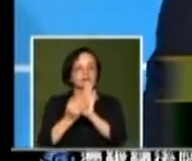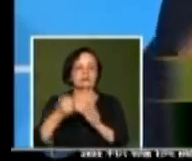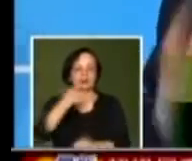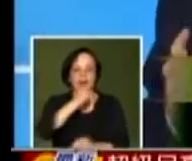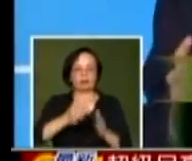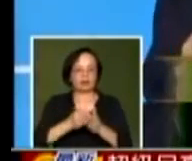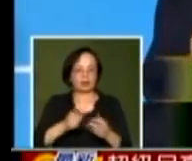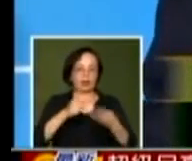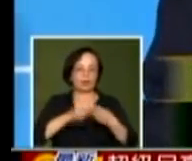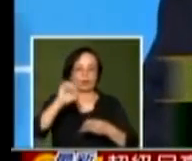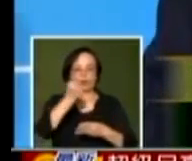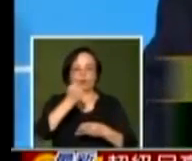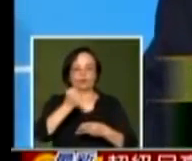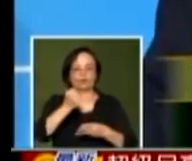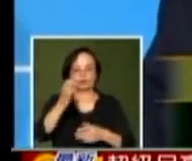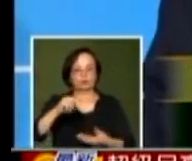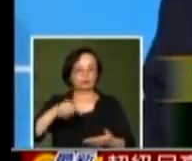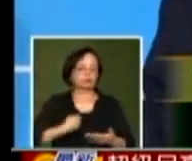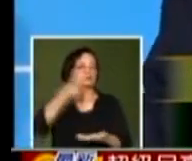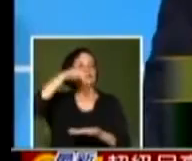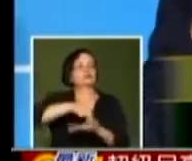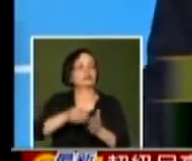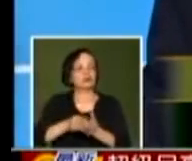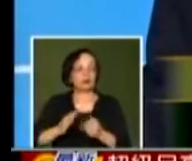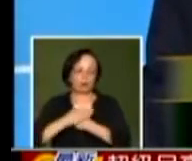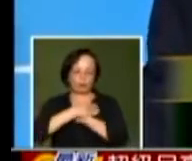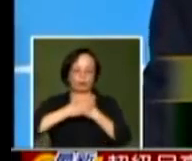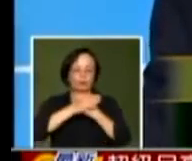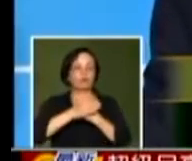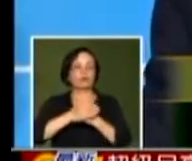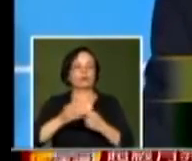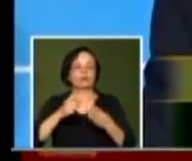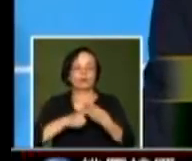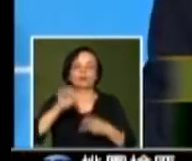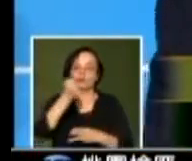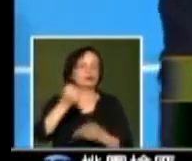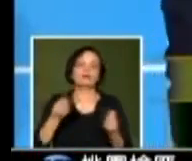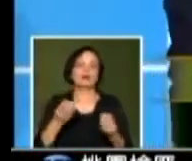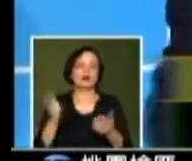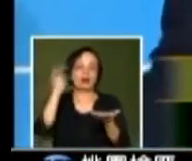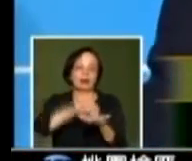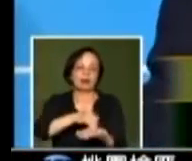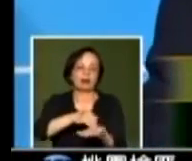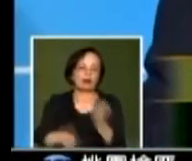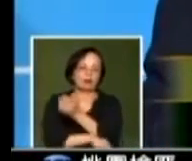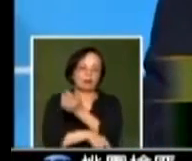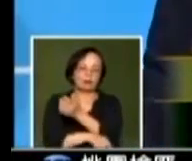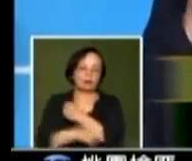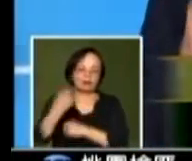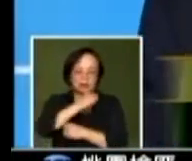立。这个现状，咱若无捍卫呢，我想呢，台湾就是从基到尾，就是变作所谓一国两